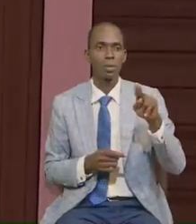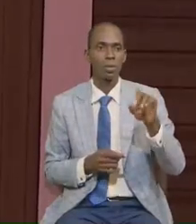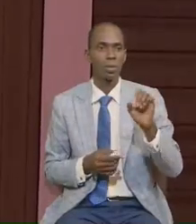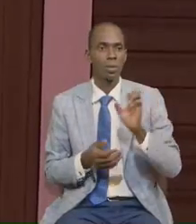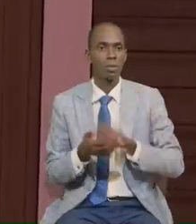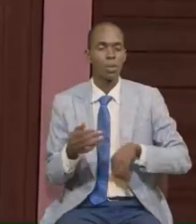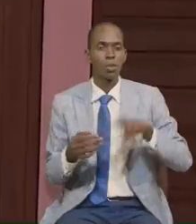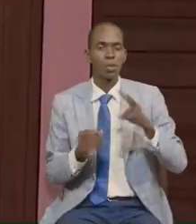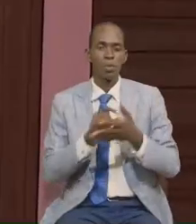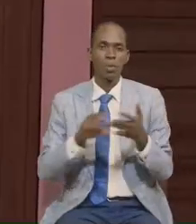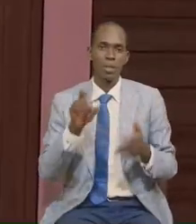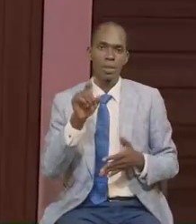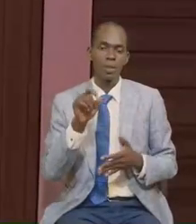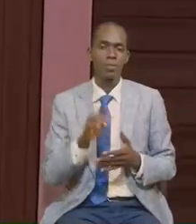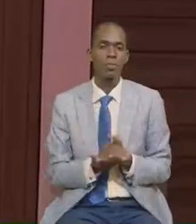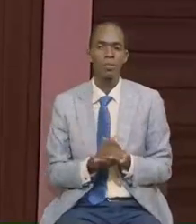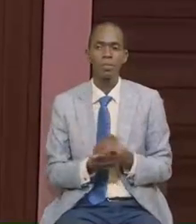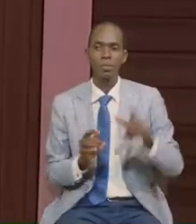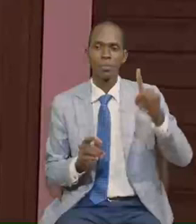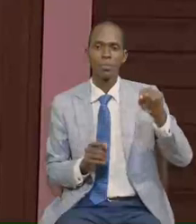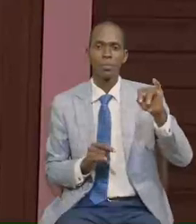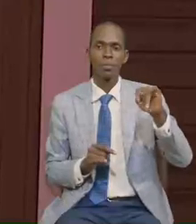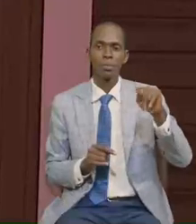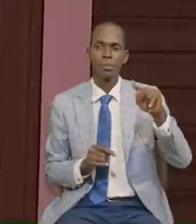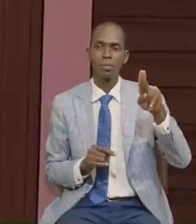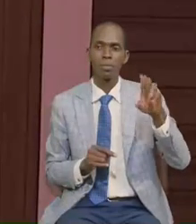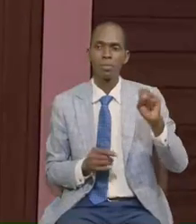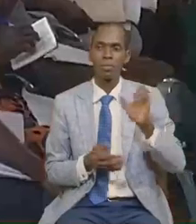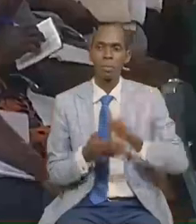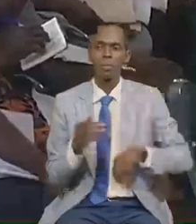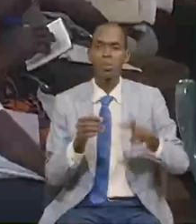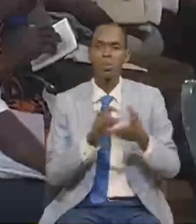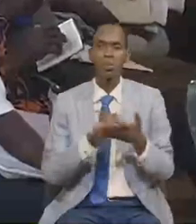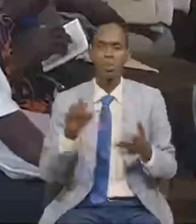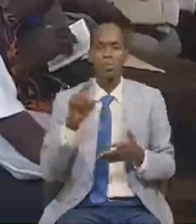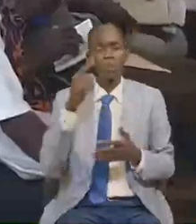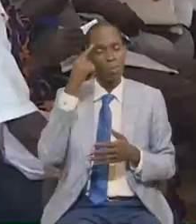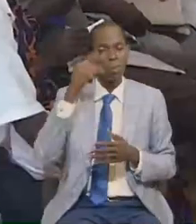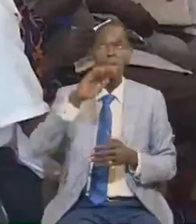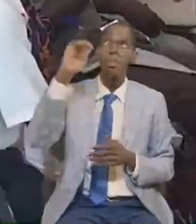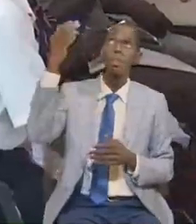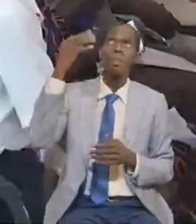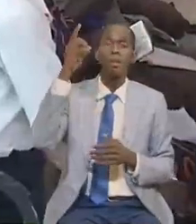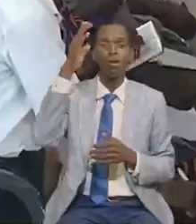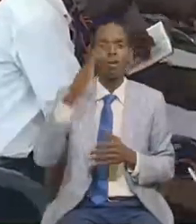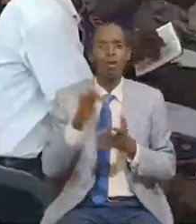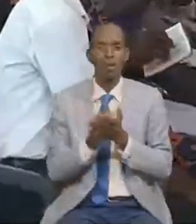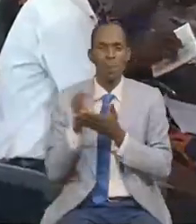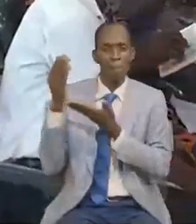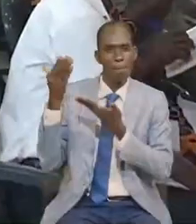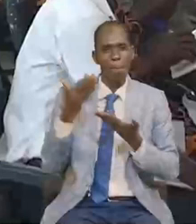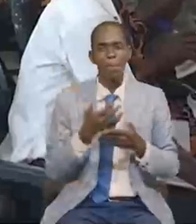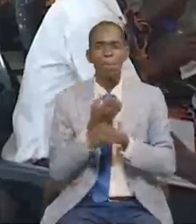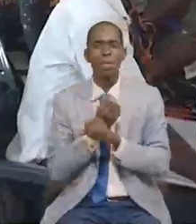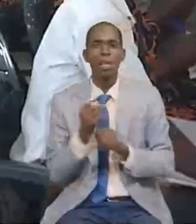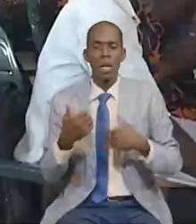11 titres de 11 car la grâce de Dieu source de ça le pour tous les hommes